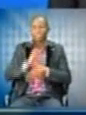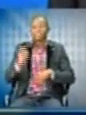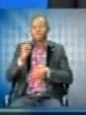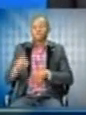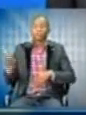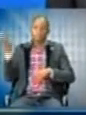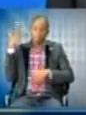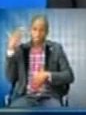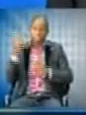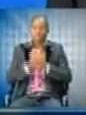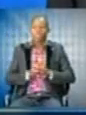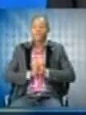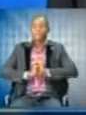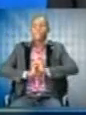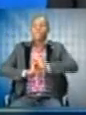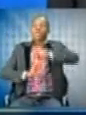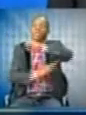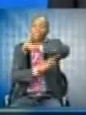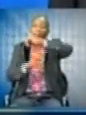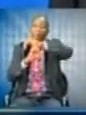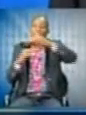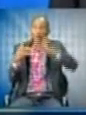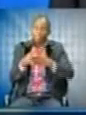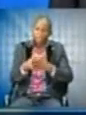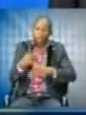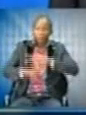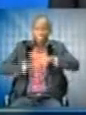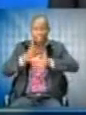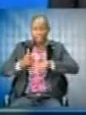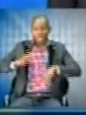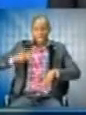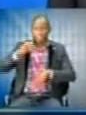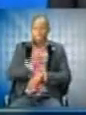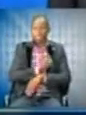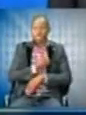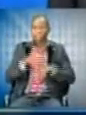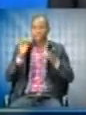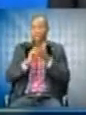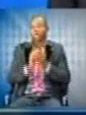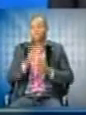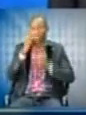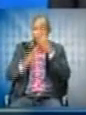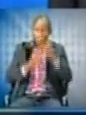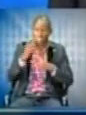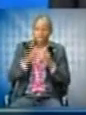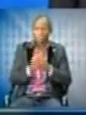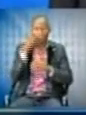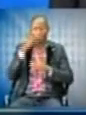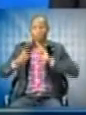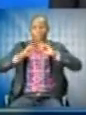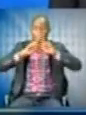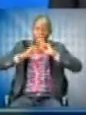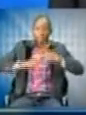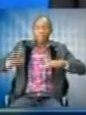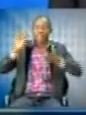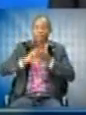février 2013 un nouveau pont jeté sur la route Chitourou à Likasi. Il a également saisi l'opportunité pour s'adresser à